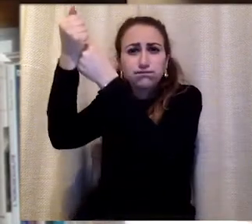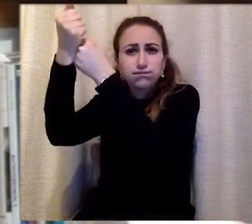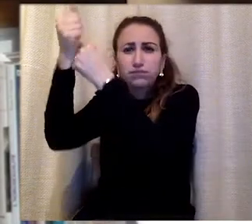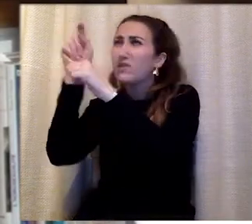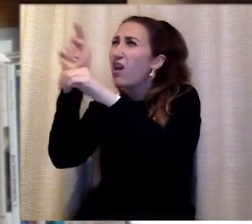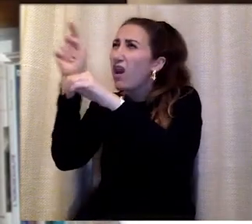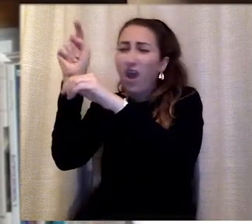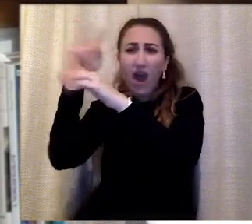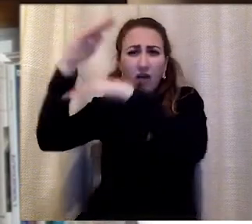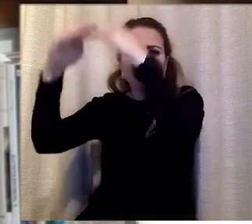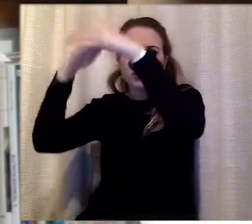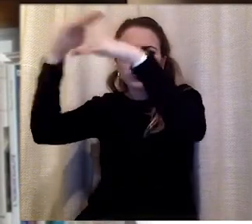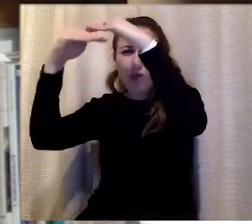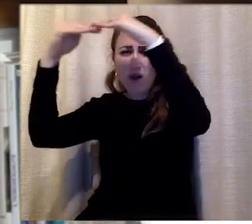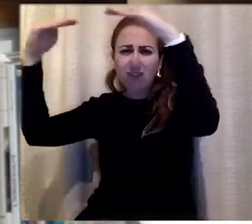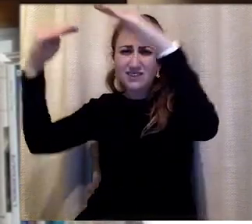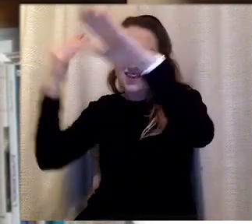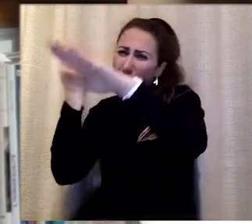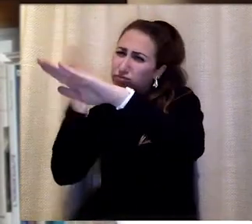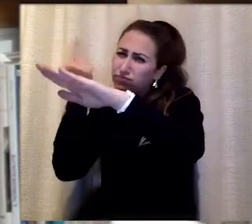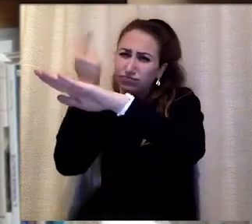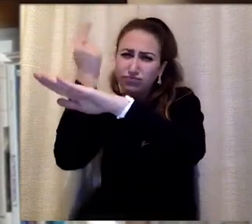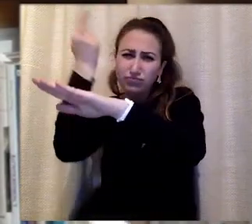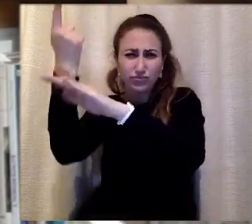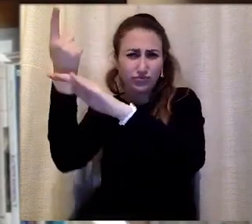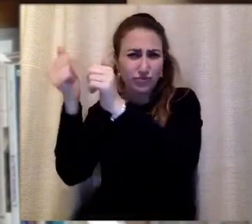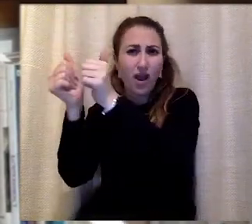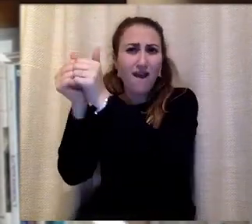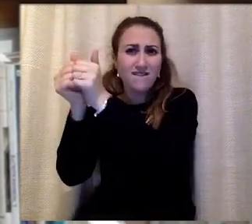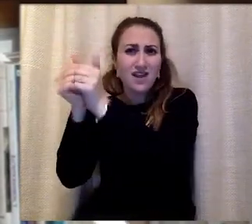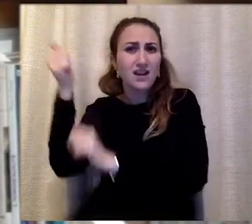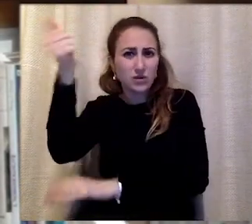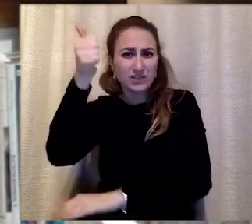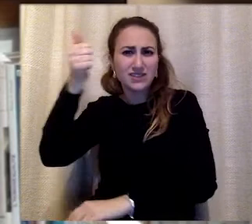Consolez-vous les uns les autres par ces paroles.